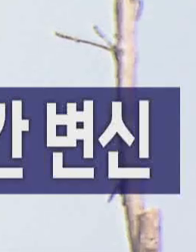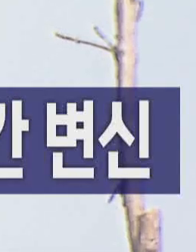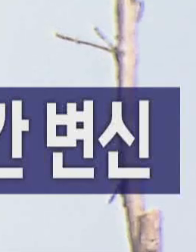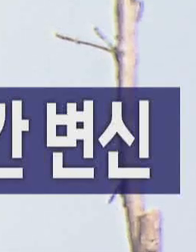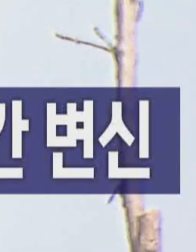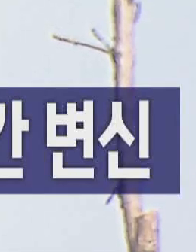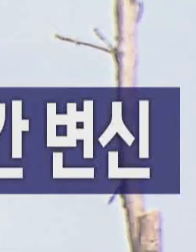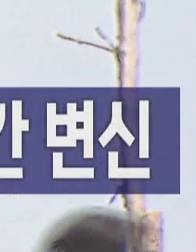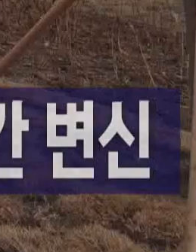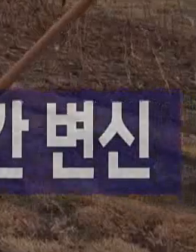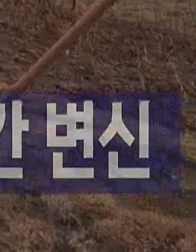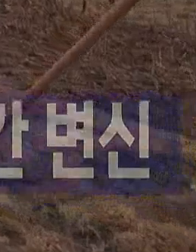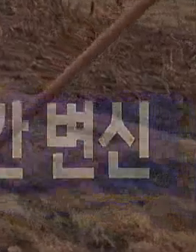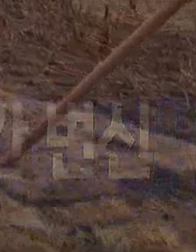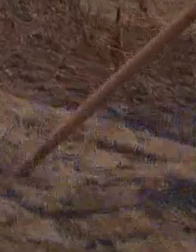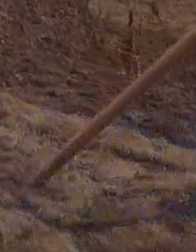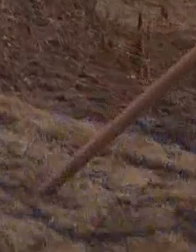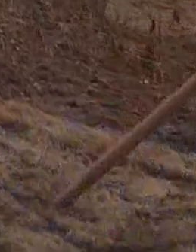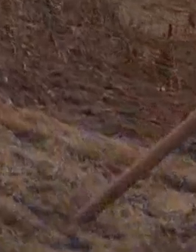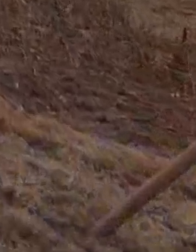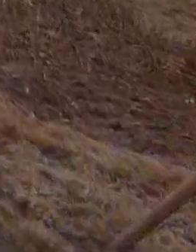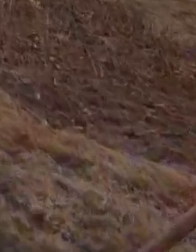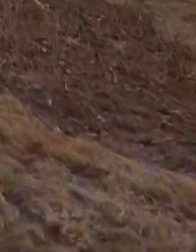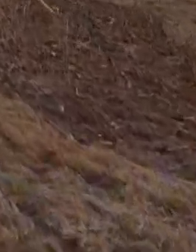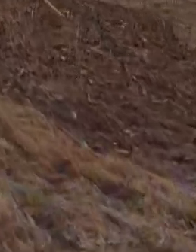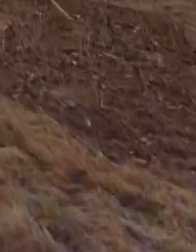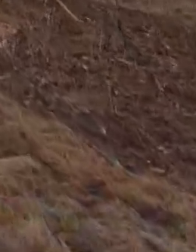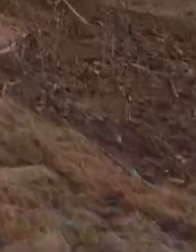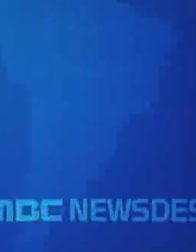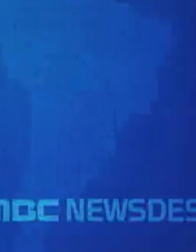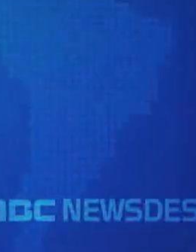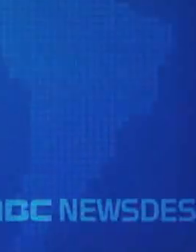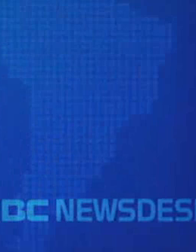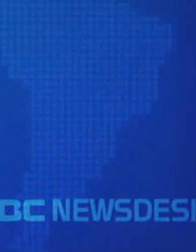속 생태문화공간으로 꾸며졌습니다.